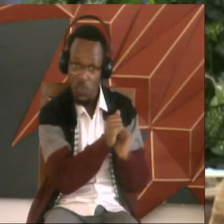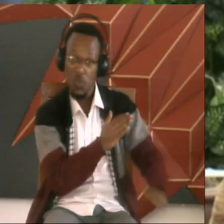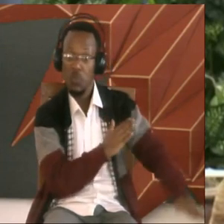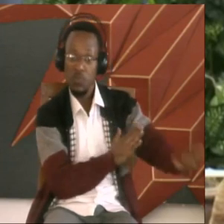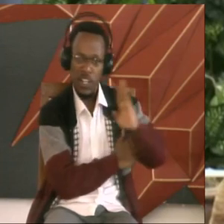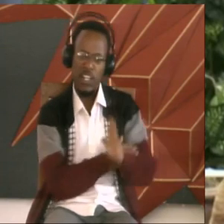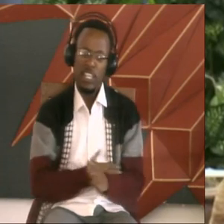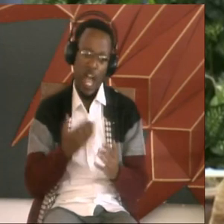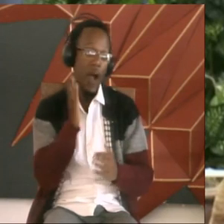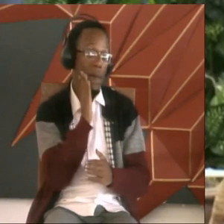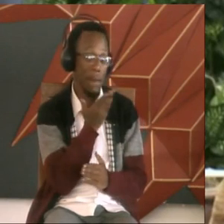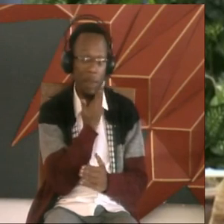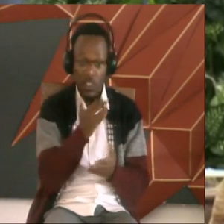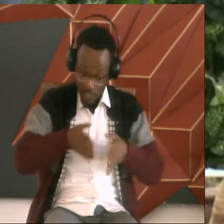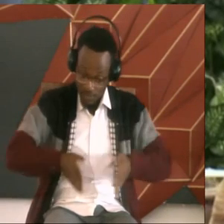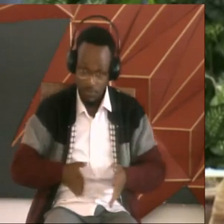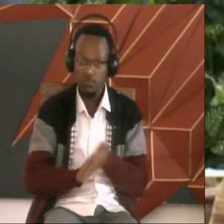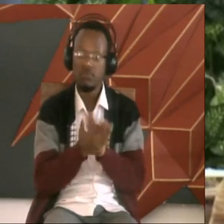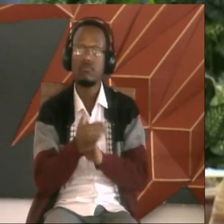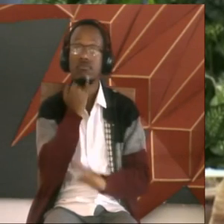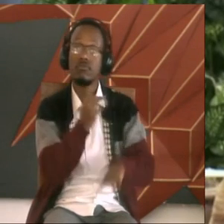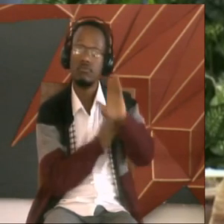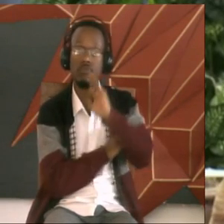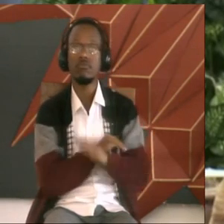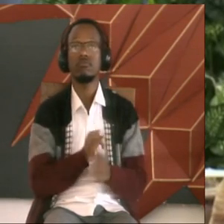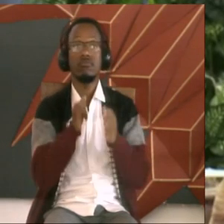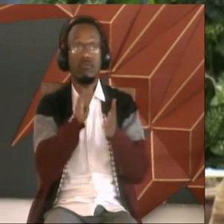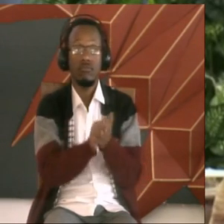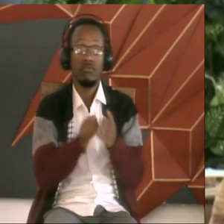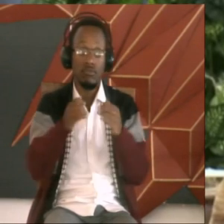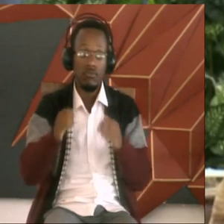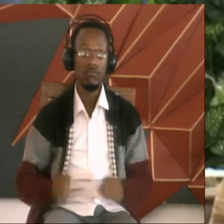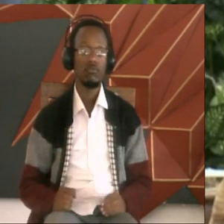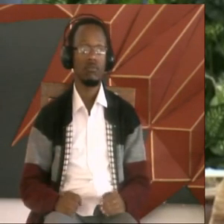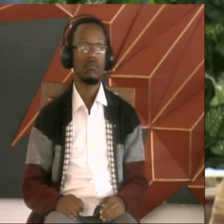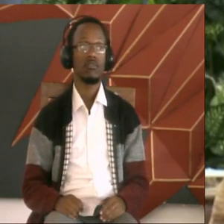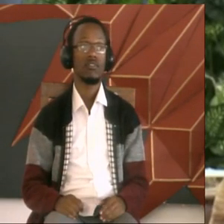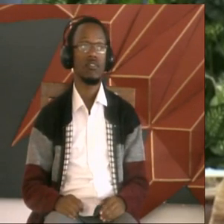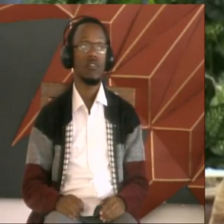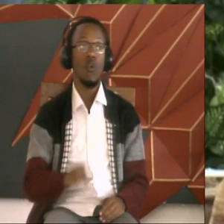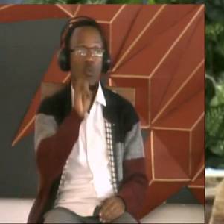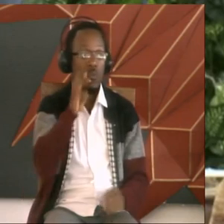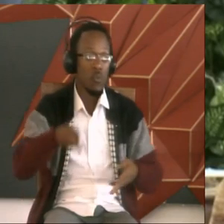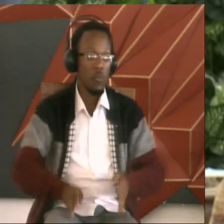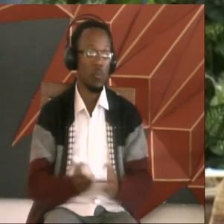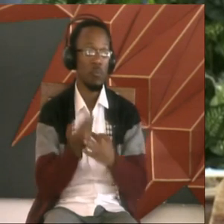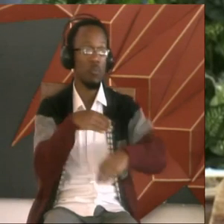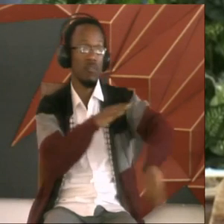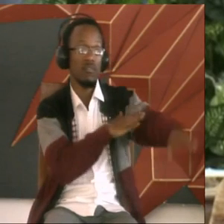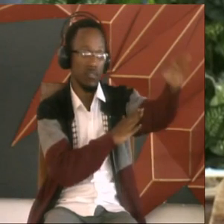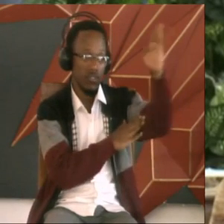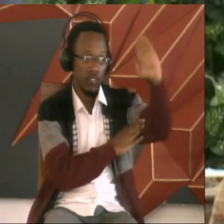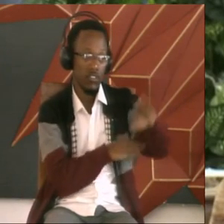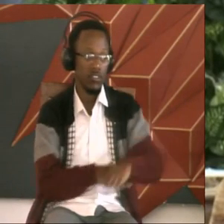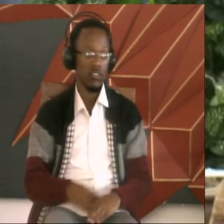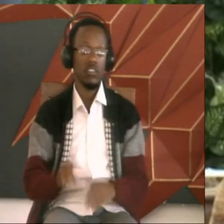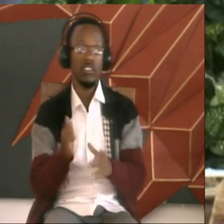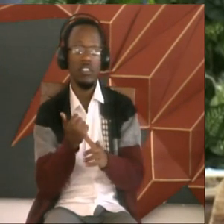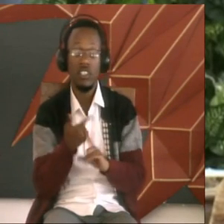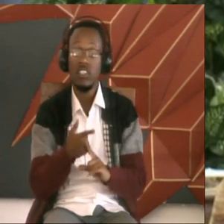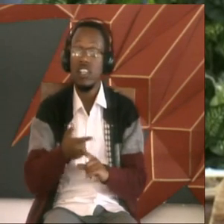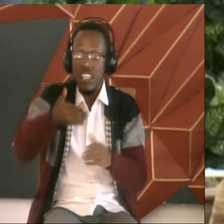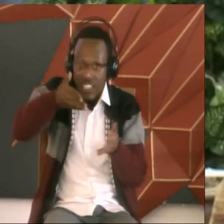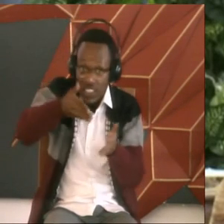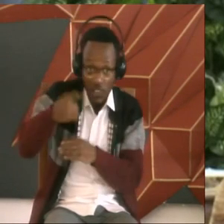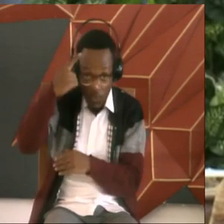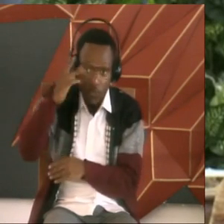agahinduka umwana w'Imana. Uwo nguwo rwose aba yarabyawe n'Imana nayo ubwayo, kandi ni kubw'ubuntu